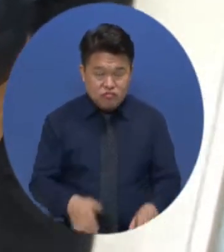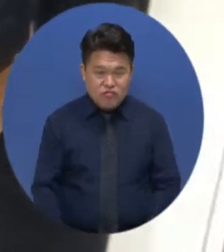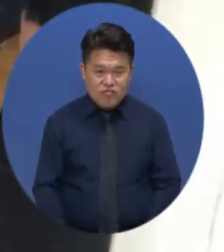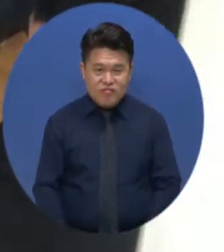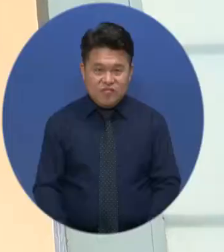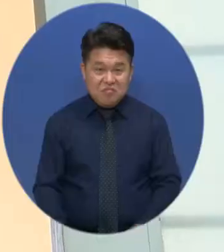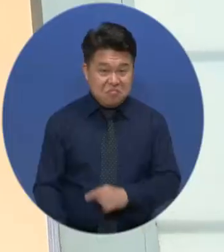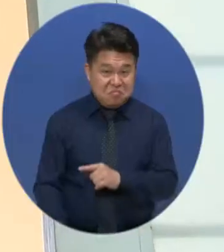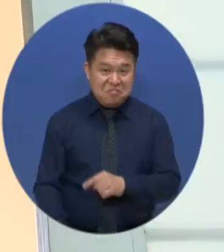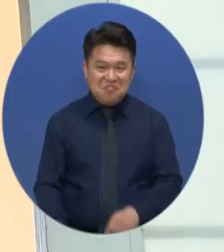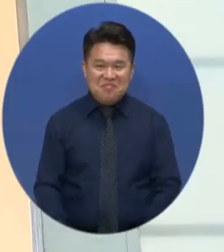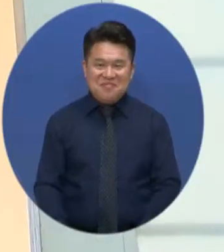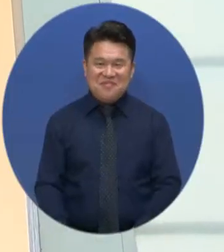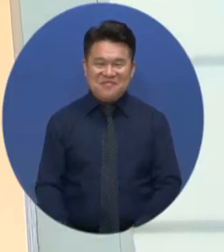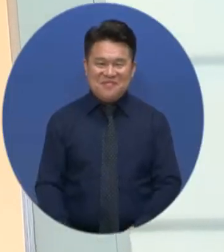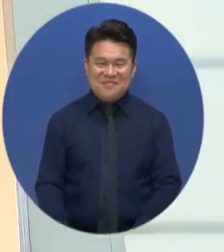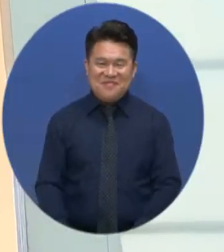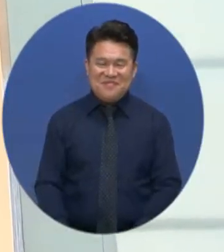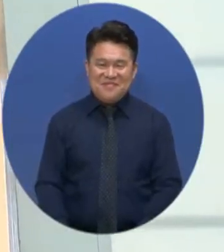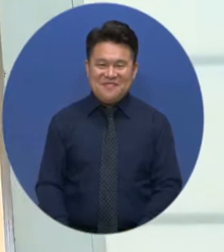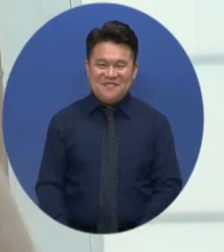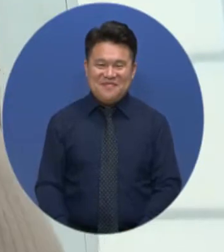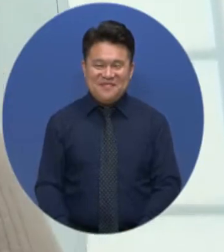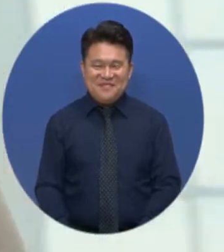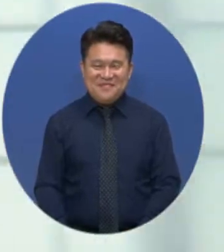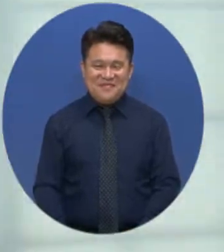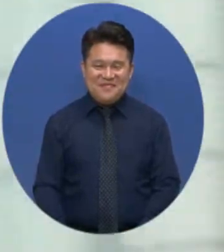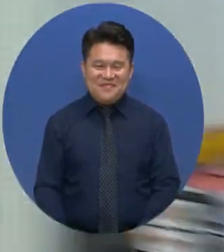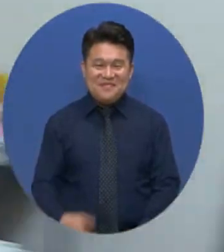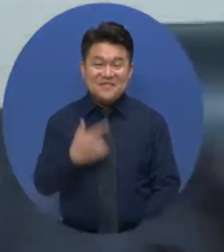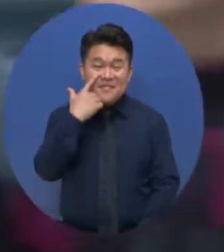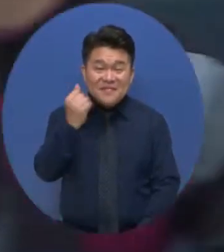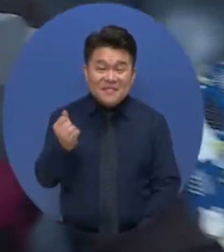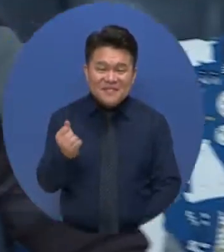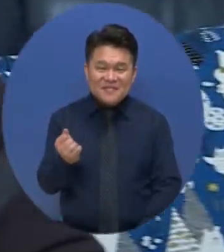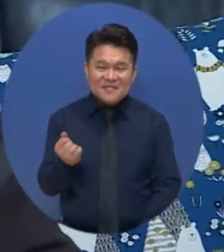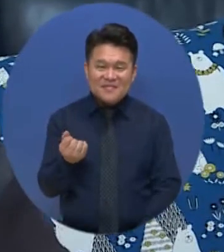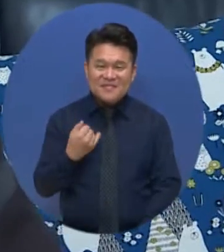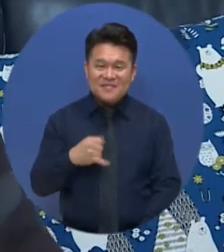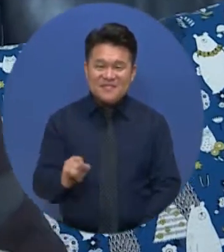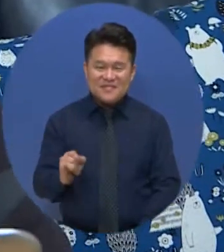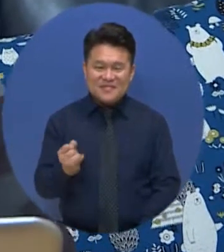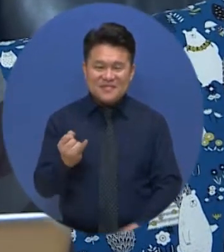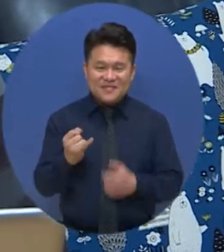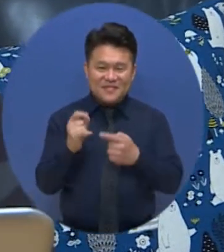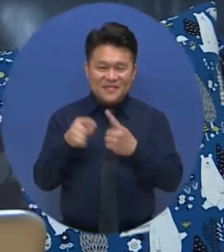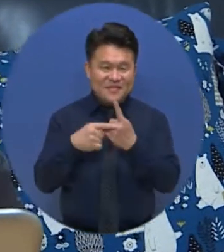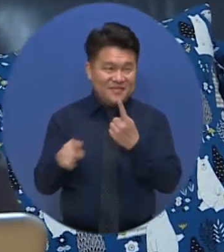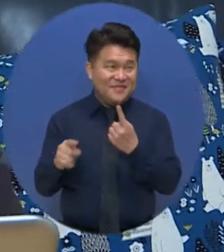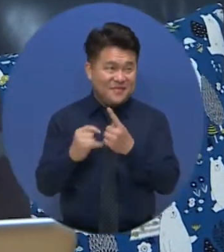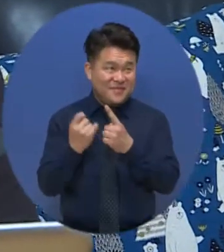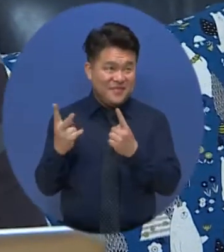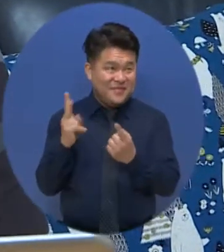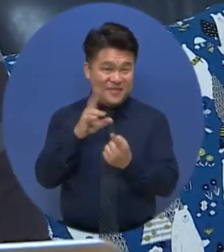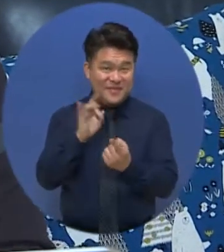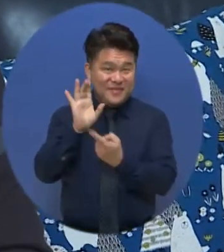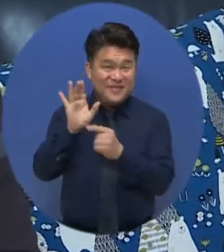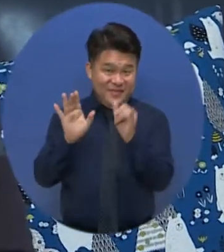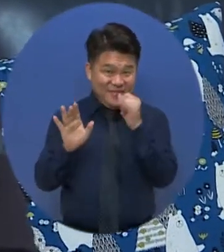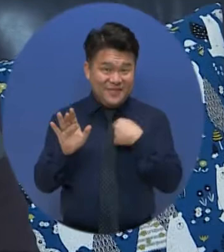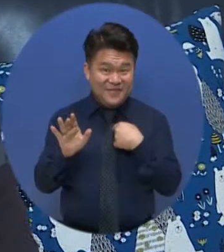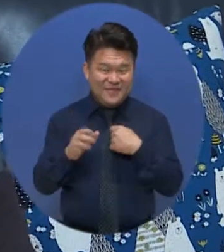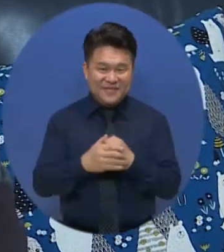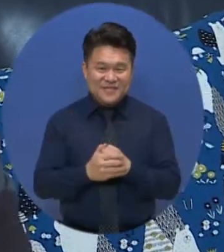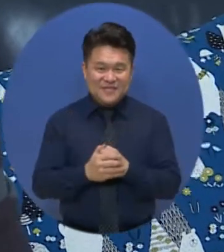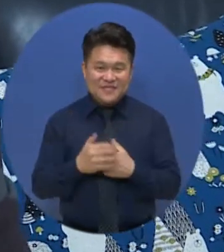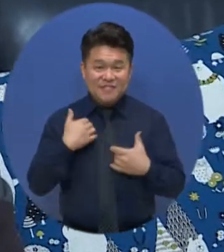뜻밖이고 찍어보래. 아니 아빠가 미진이 유튜브 자주 놓으자냐 가끔 놓으자냐 그지?